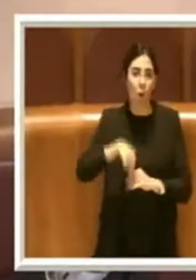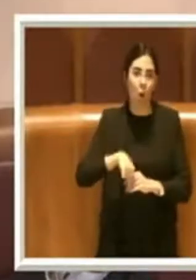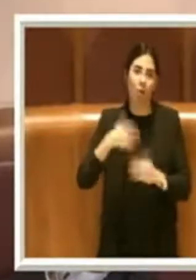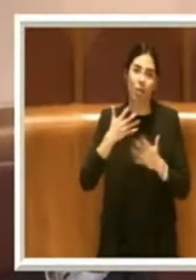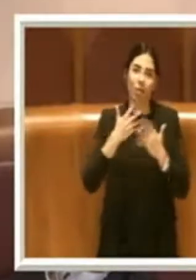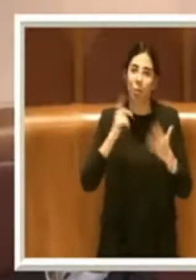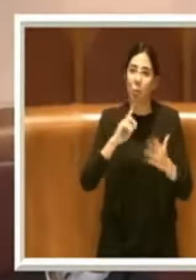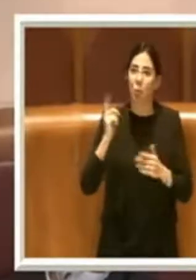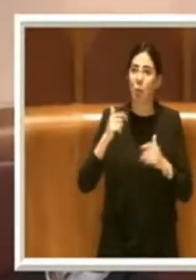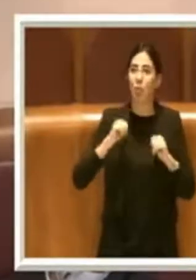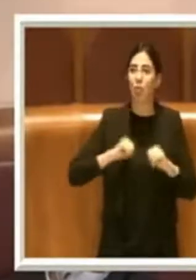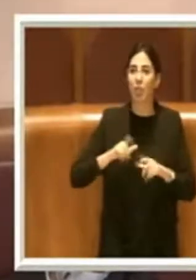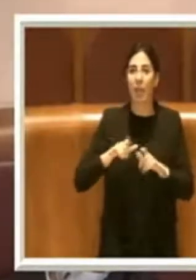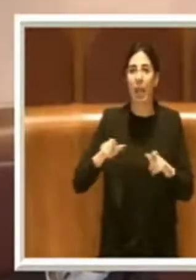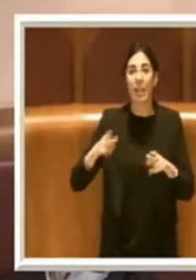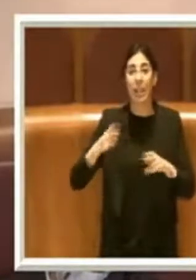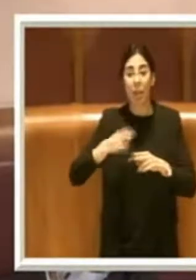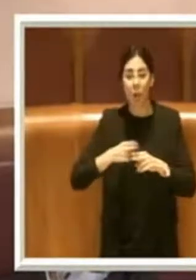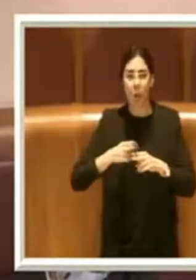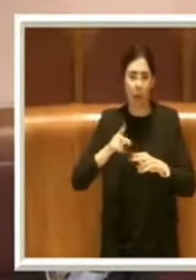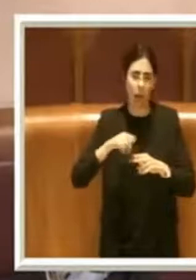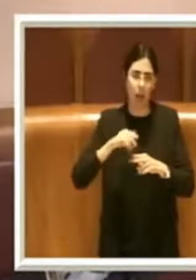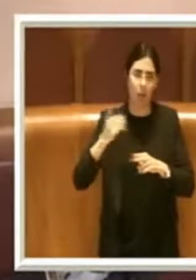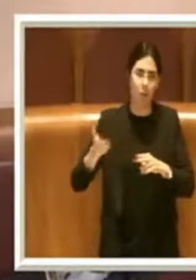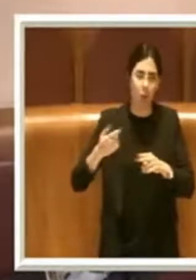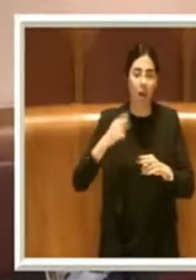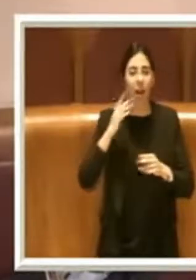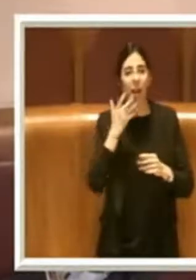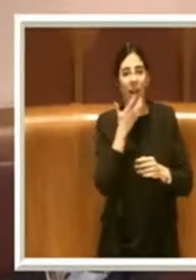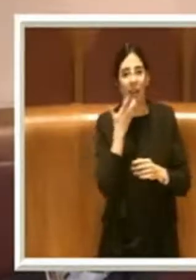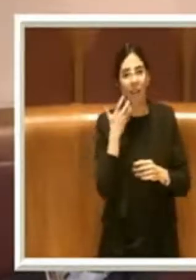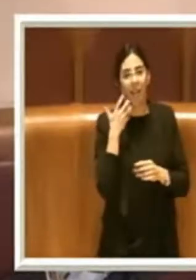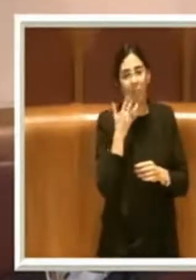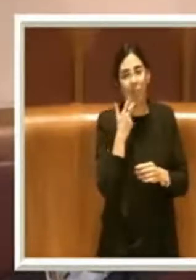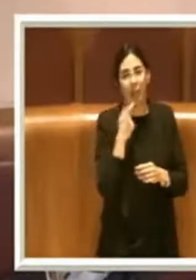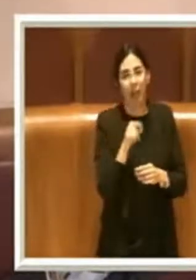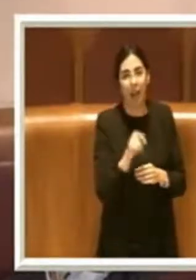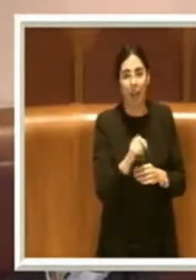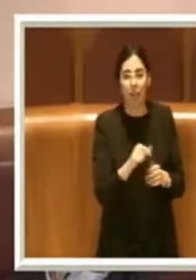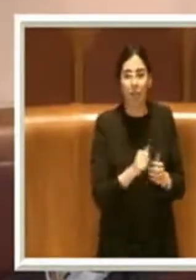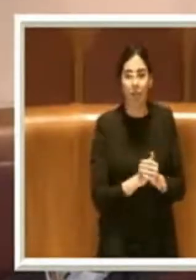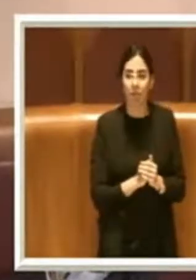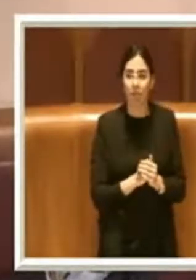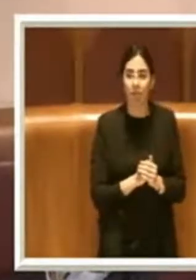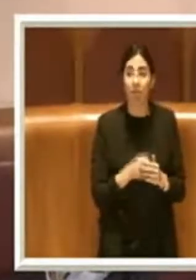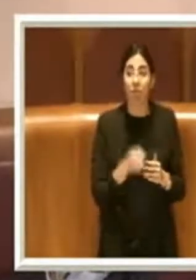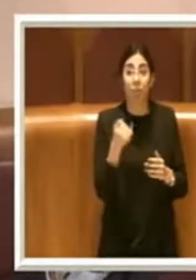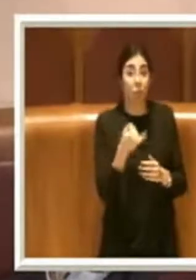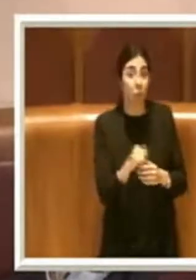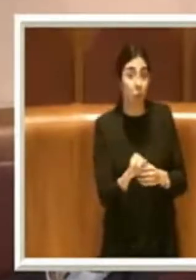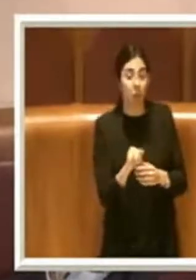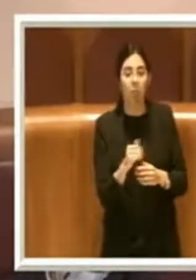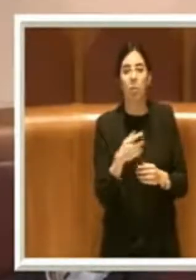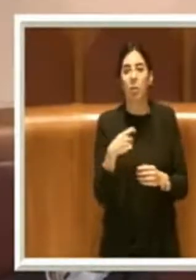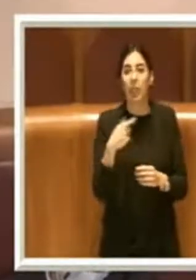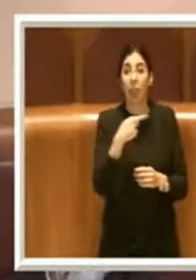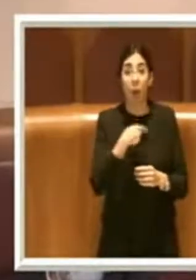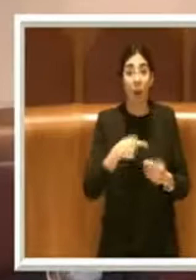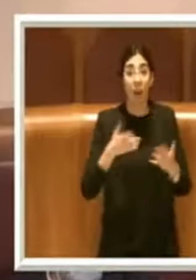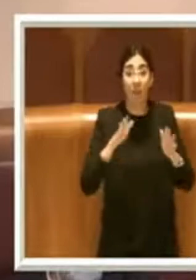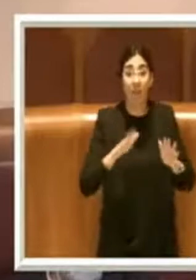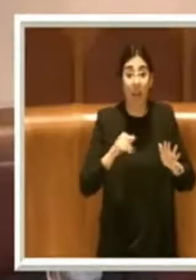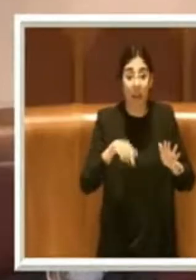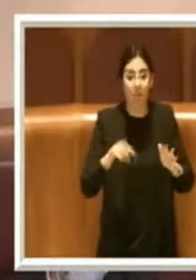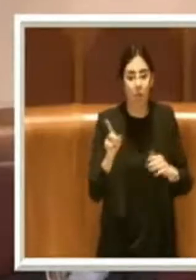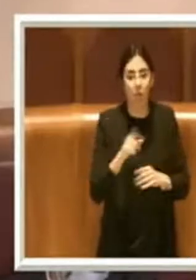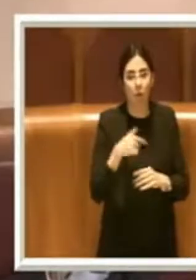romani e non solo. Per ultimare, Presidente, non ci fermiamo qui, io mi auguro insieme ai